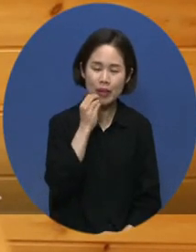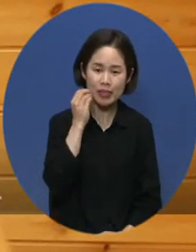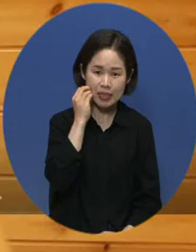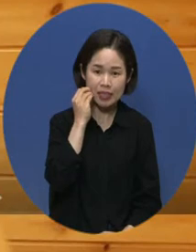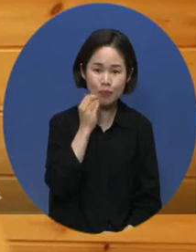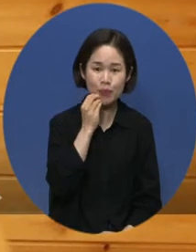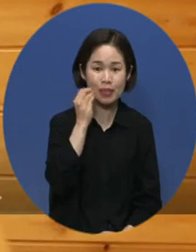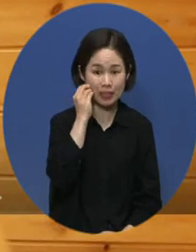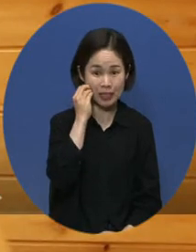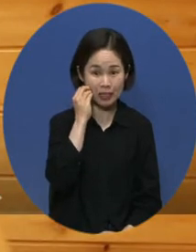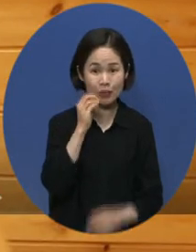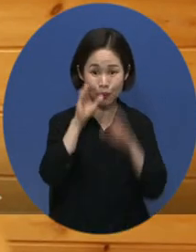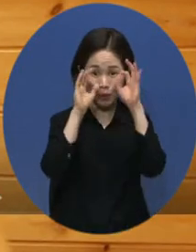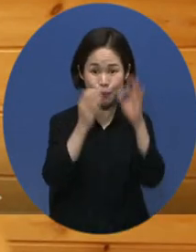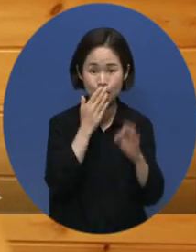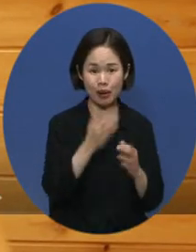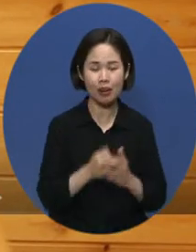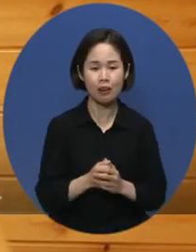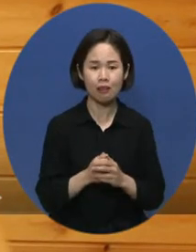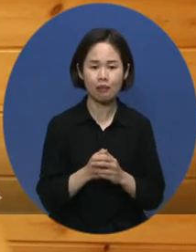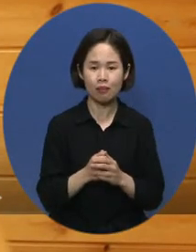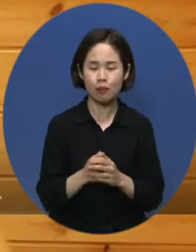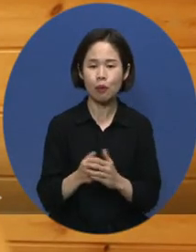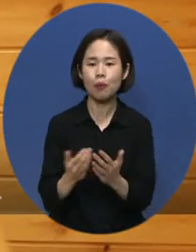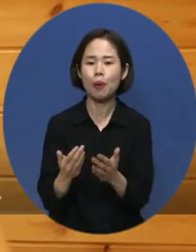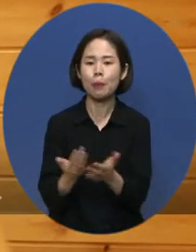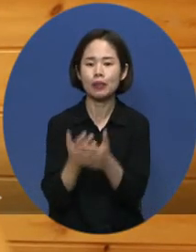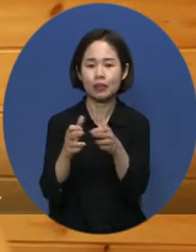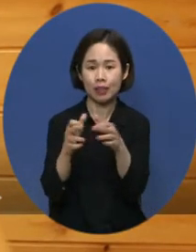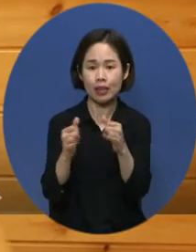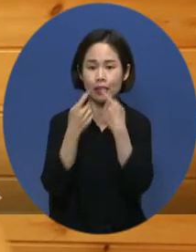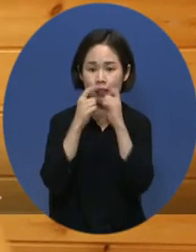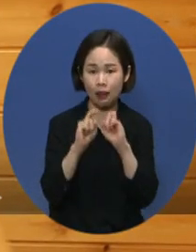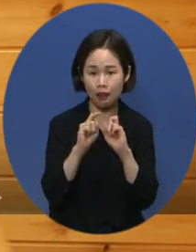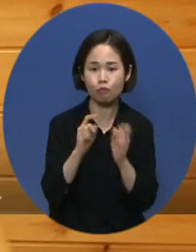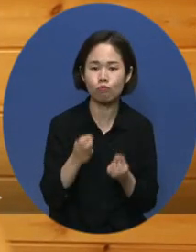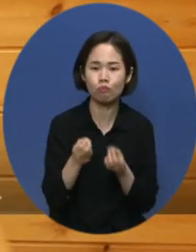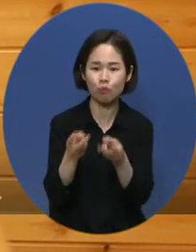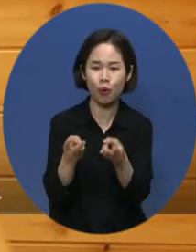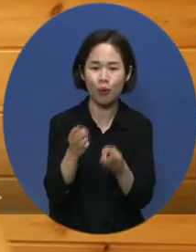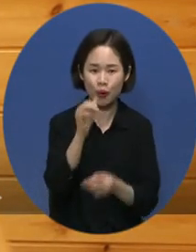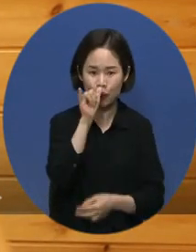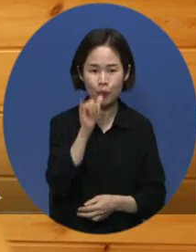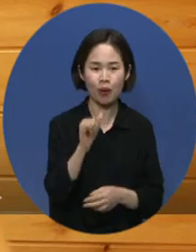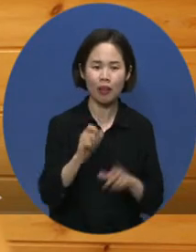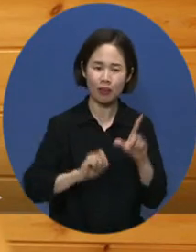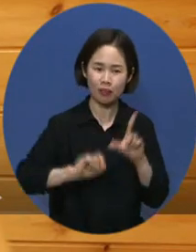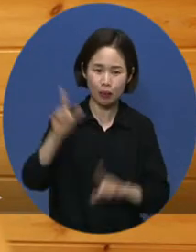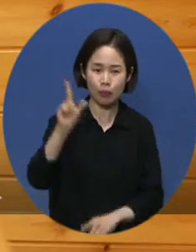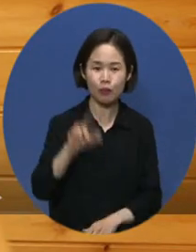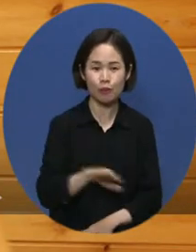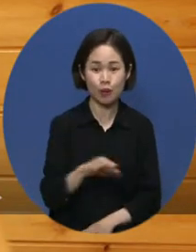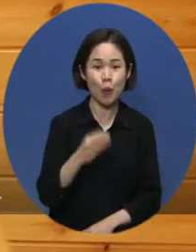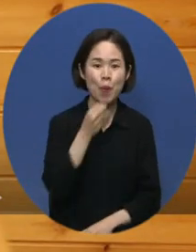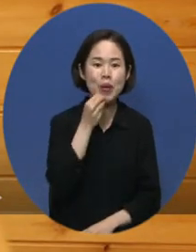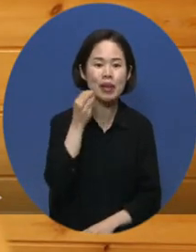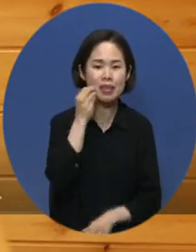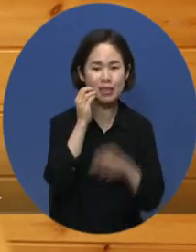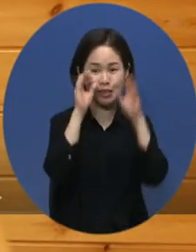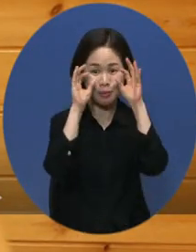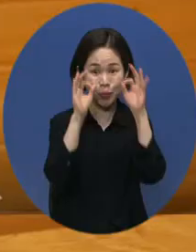방식이 있습니다. 아니면은 개개인에게 이렇게 전달하기도 하고요. 주로 플랫폼을 통해서 이해하도록 많이 접근을 이용하고